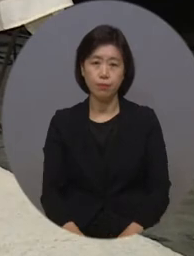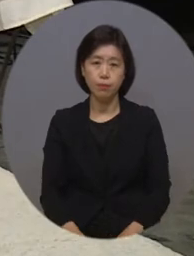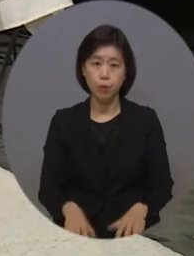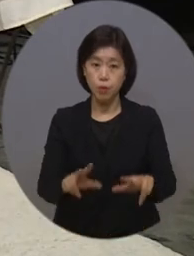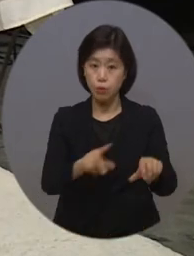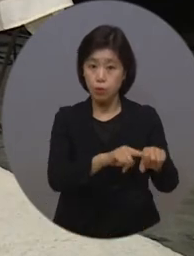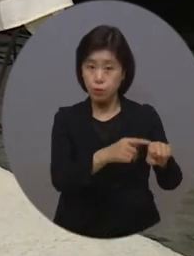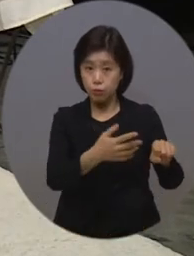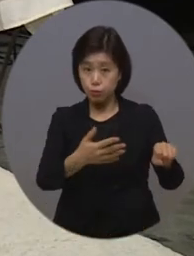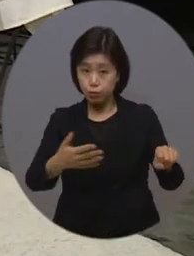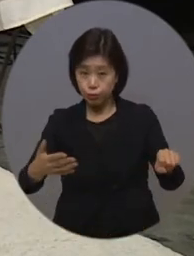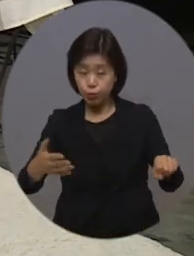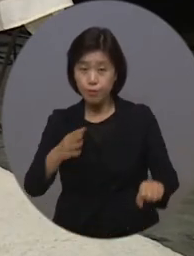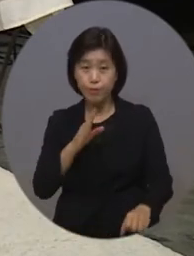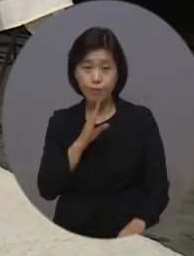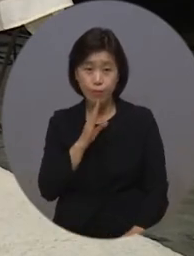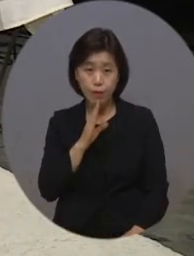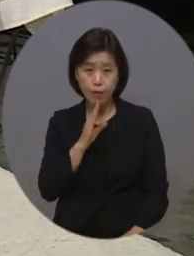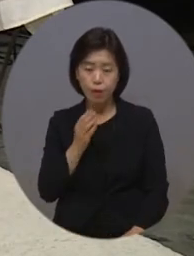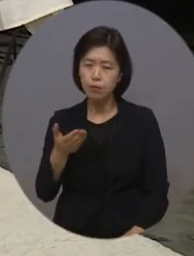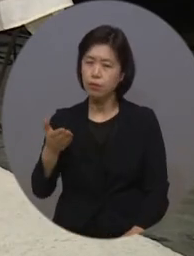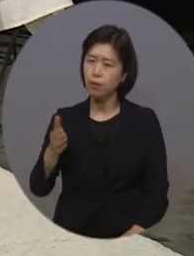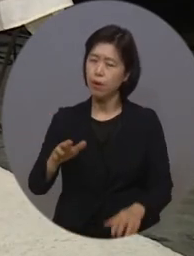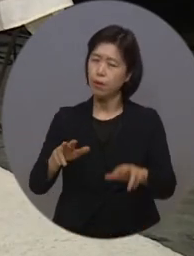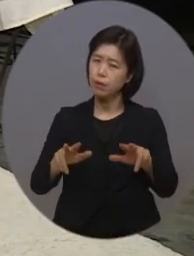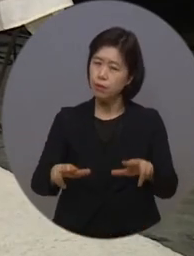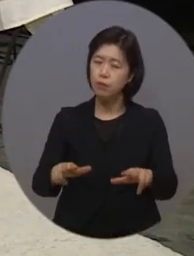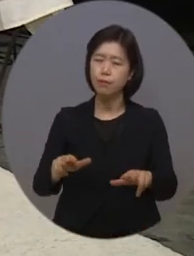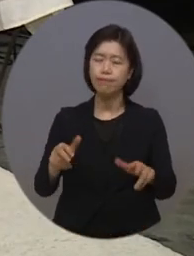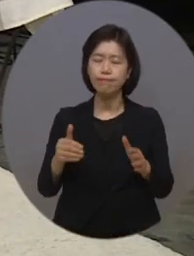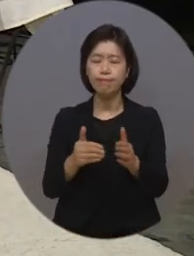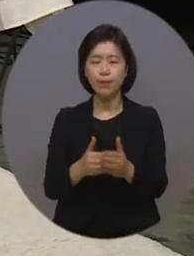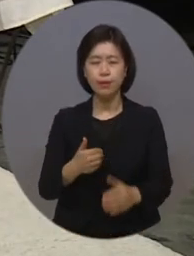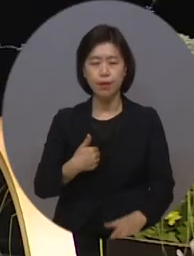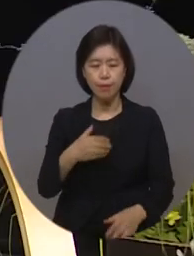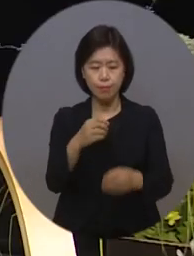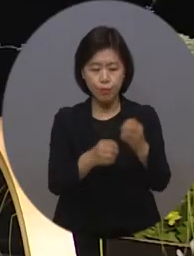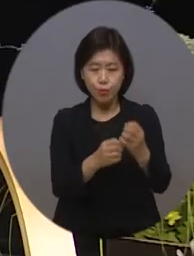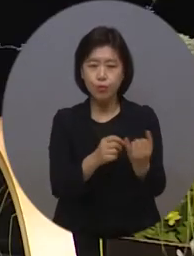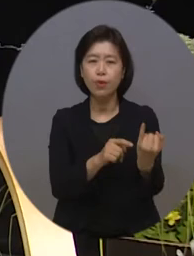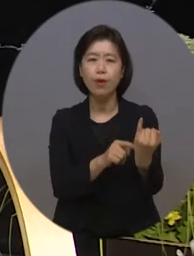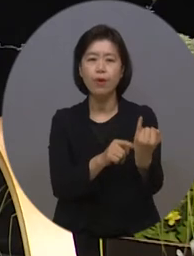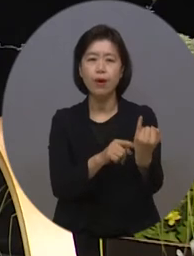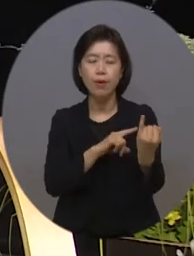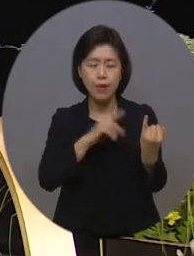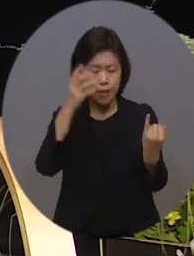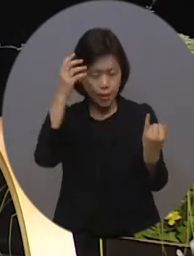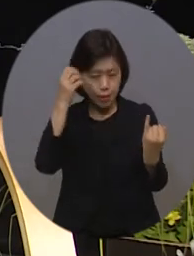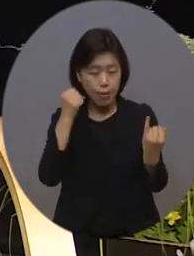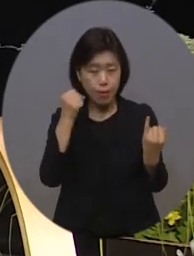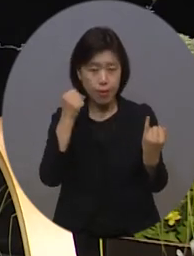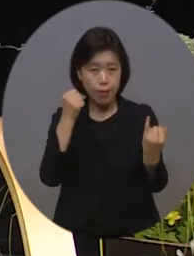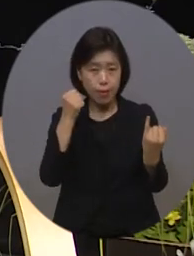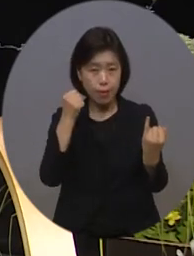지났지만 저는 지금도 학생의 이름을 잊지 못하고 있습니다. 16년이 지난 지금